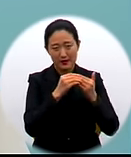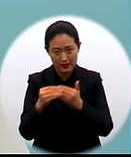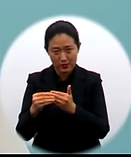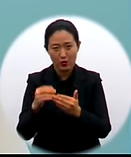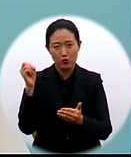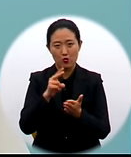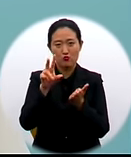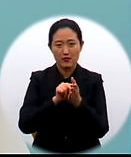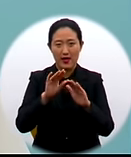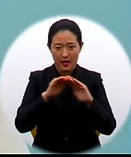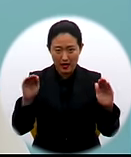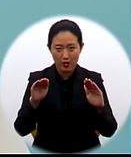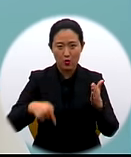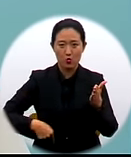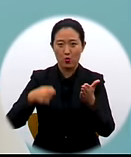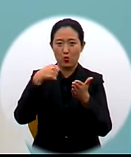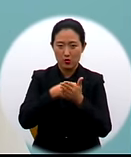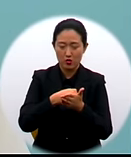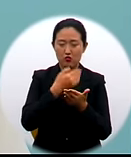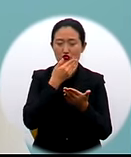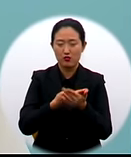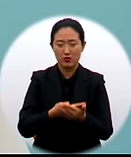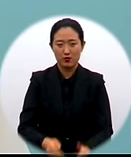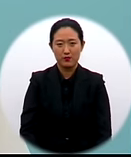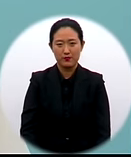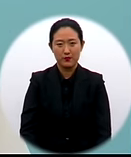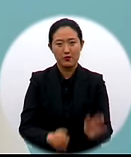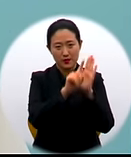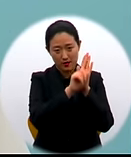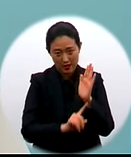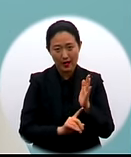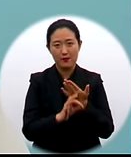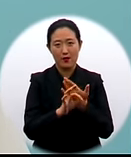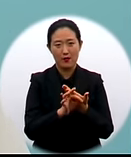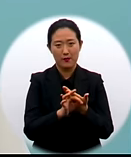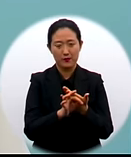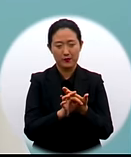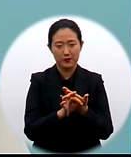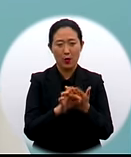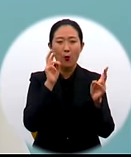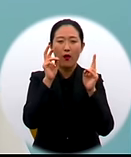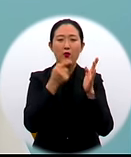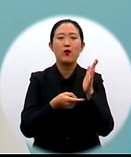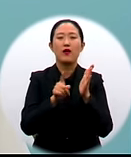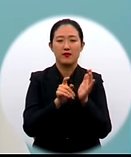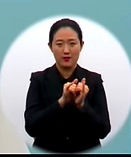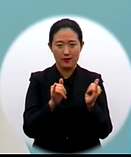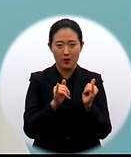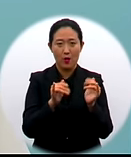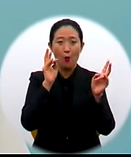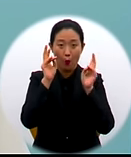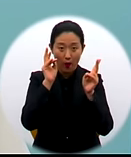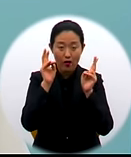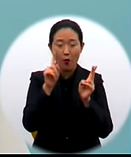굉장히 중요해집니다. 하방으로 내려오면 회사를 위해서 일하는 포지션이에요. 이들의 주 관심사는 회사가 어떻게 하면 무너지지